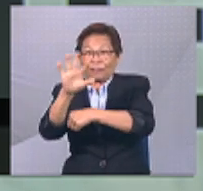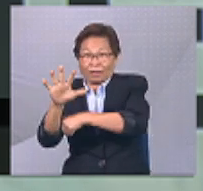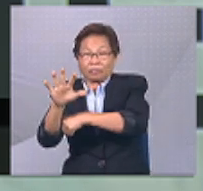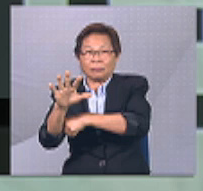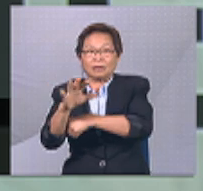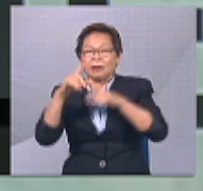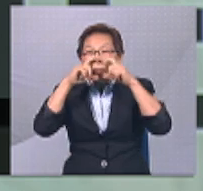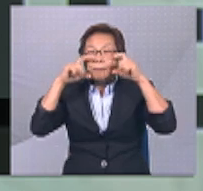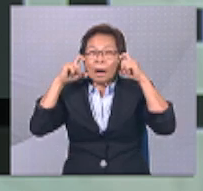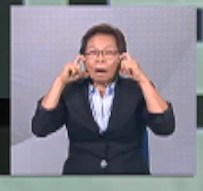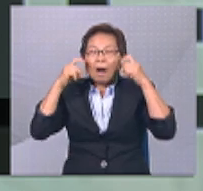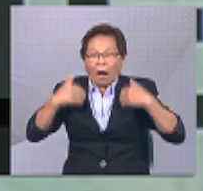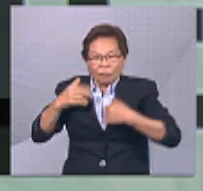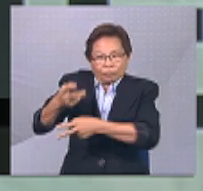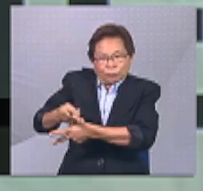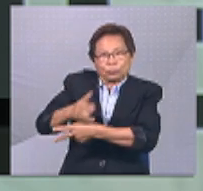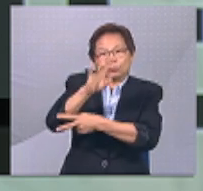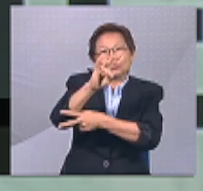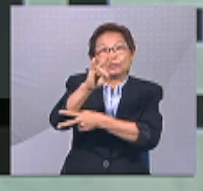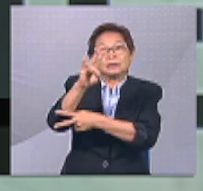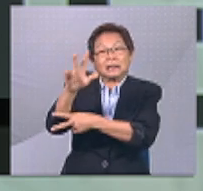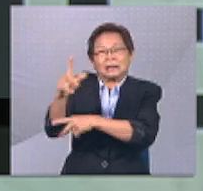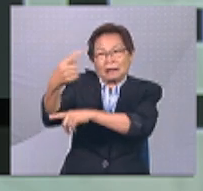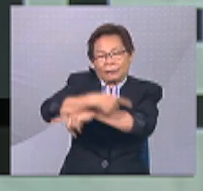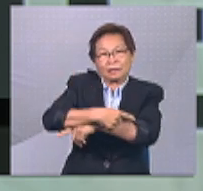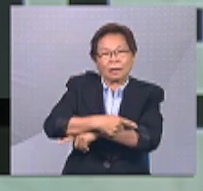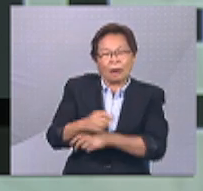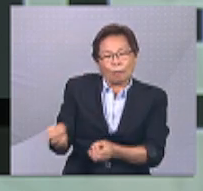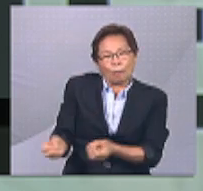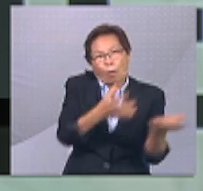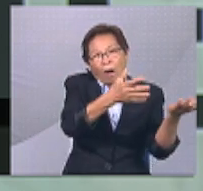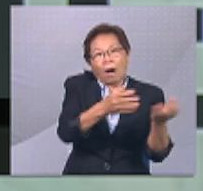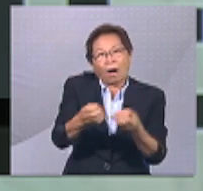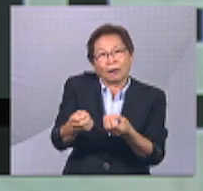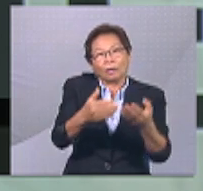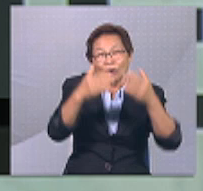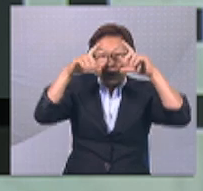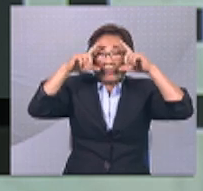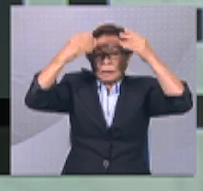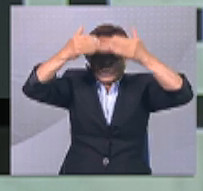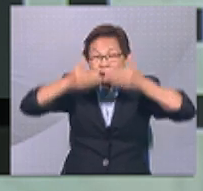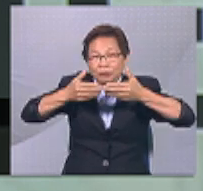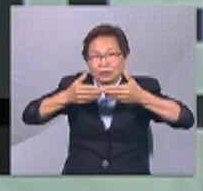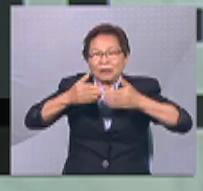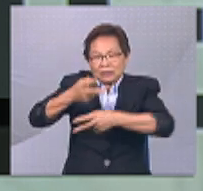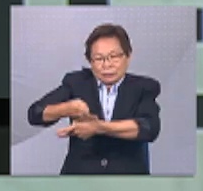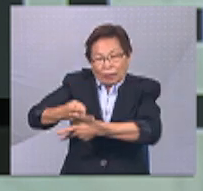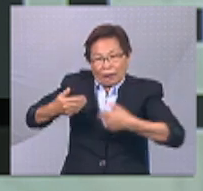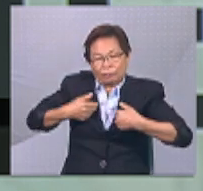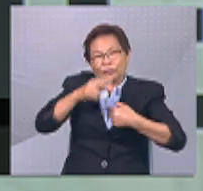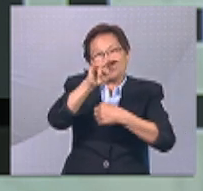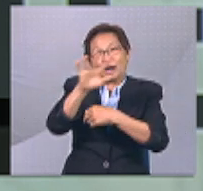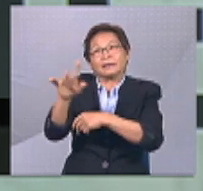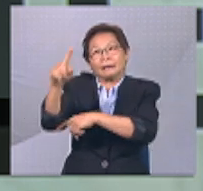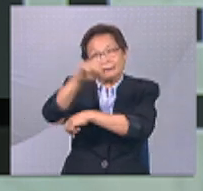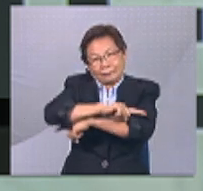N95 mask baki stok 37 hari. Disposable face shield baki stok 25 hari.